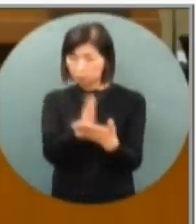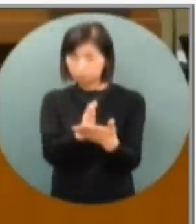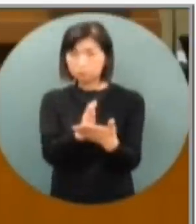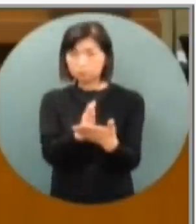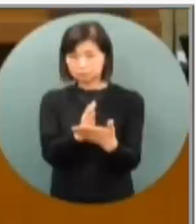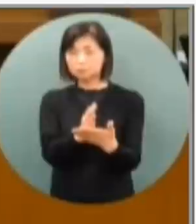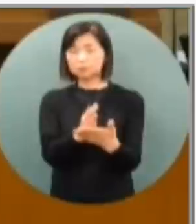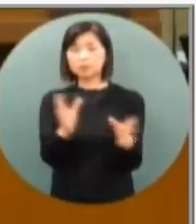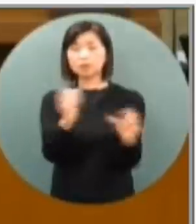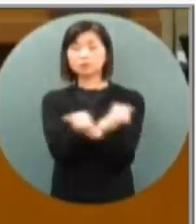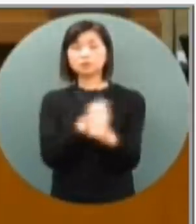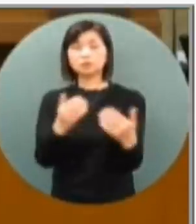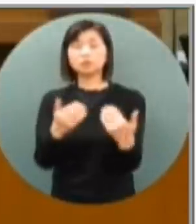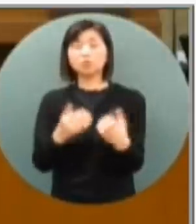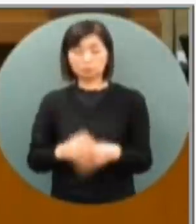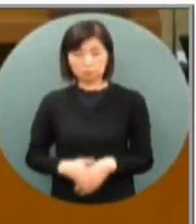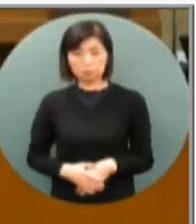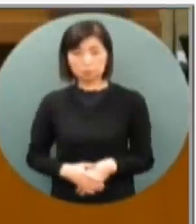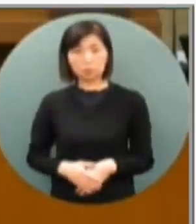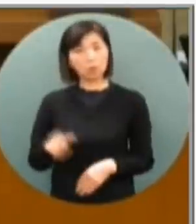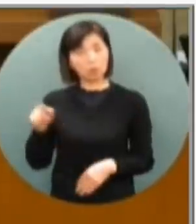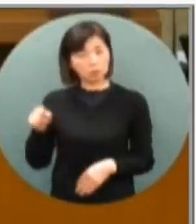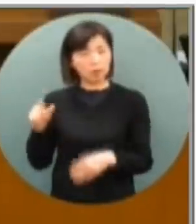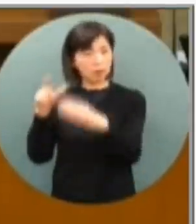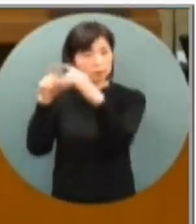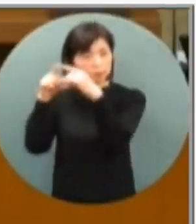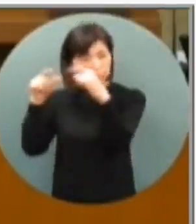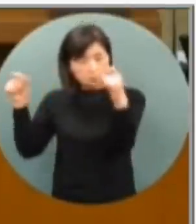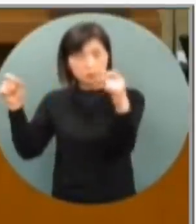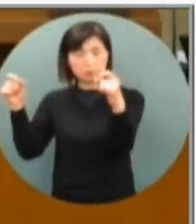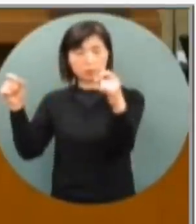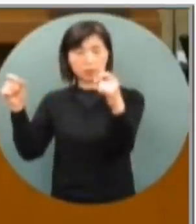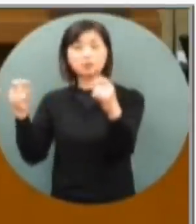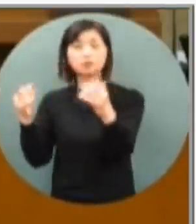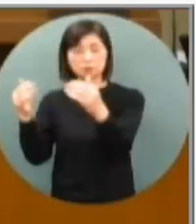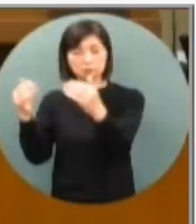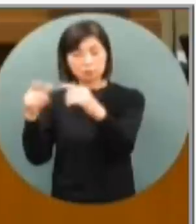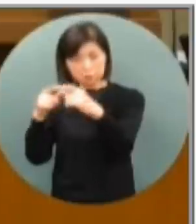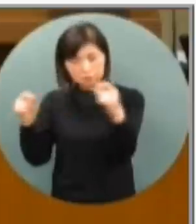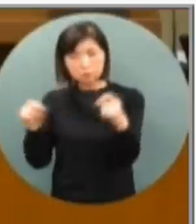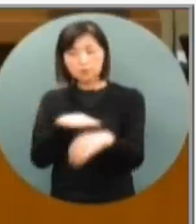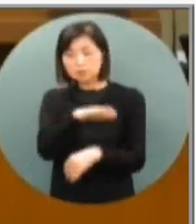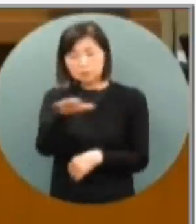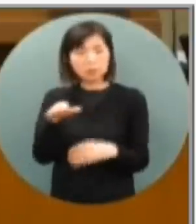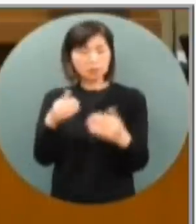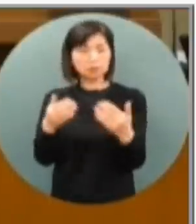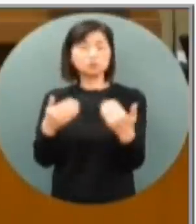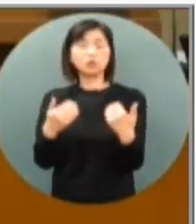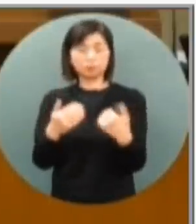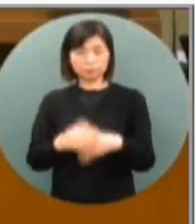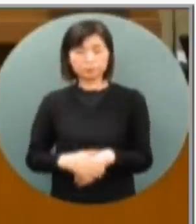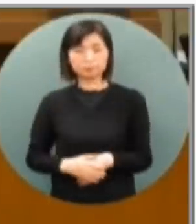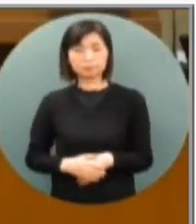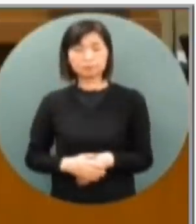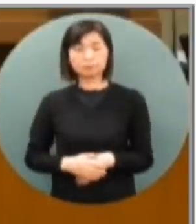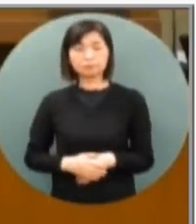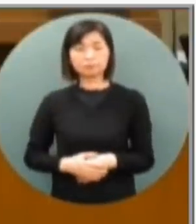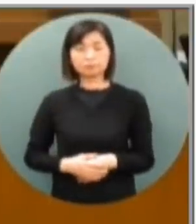げてですね、やっていくべきものだろうというふうに思います。実はこのようなこと、かつ